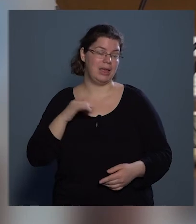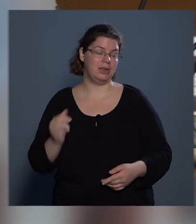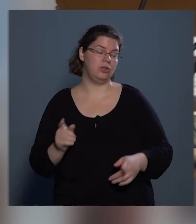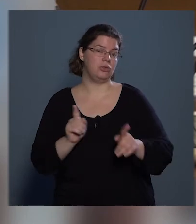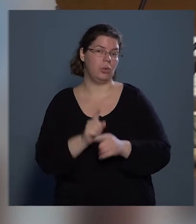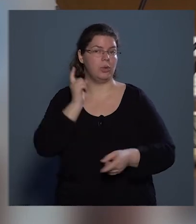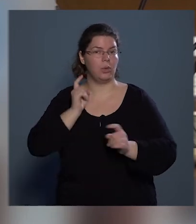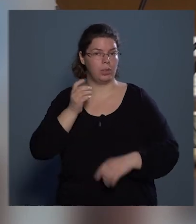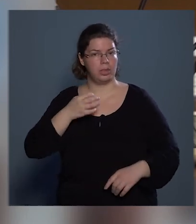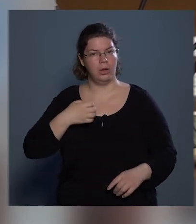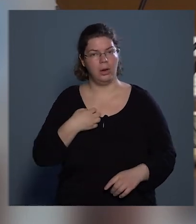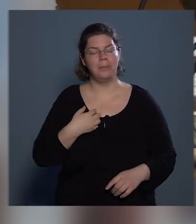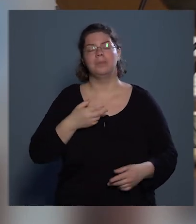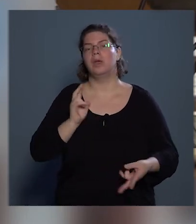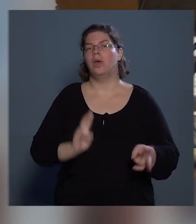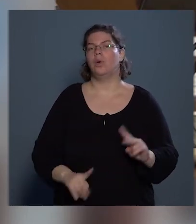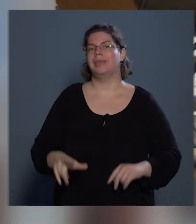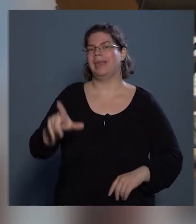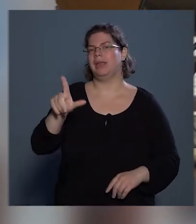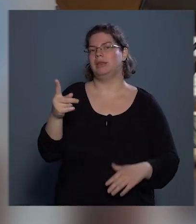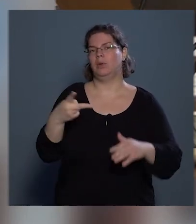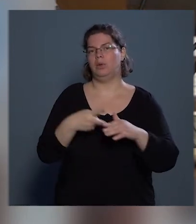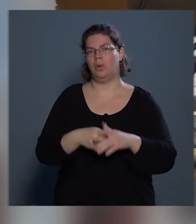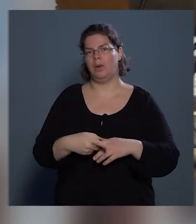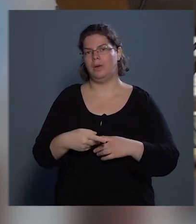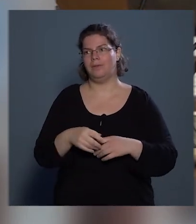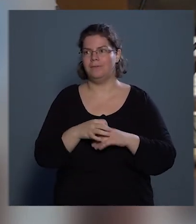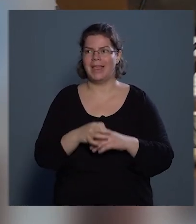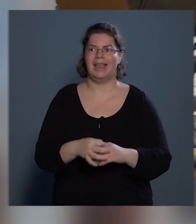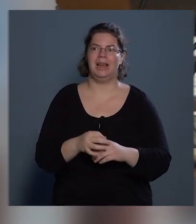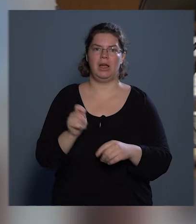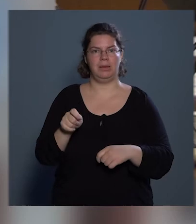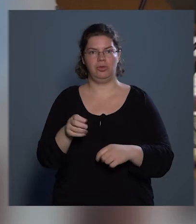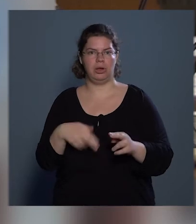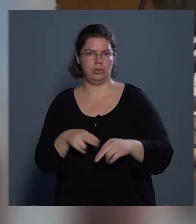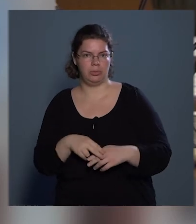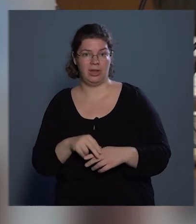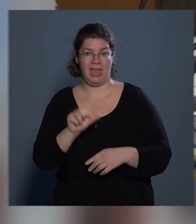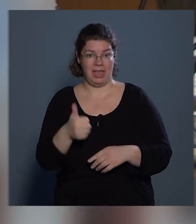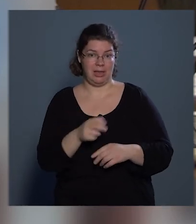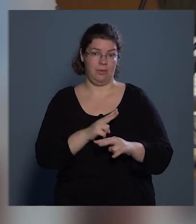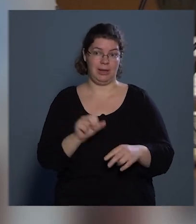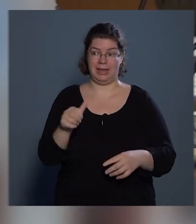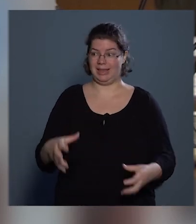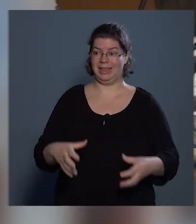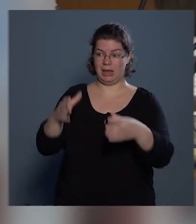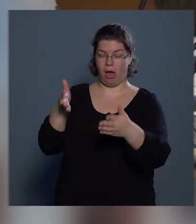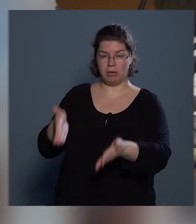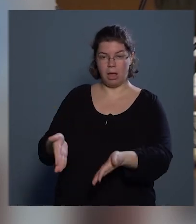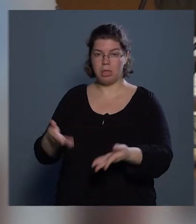hogy két dolog vezérli most a képviselő többségét. Az egyik az, hogy van egy ingatlanunk,